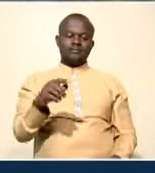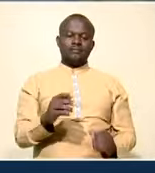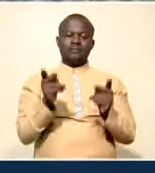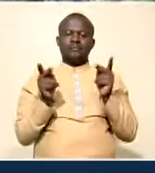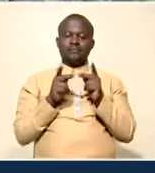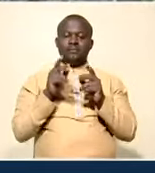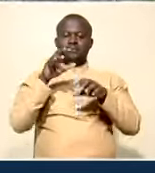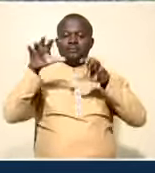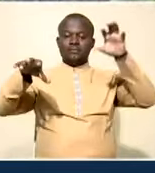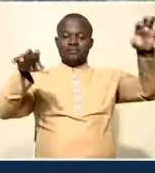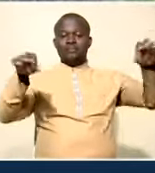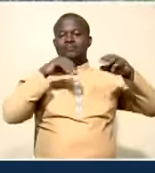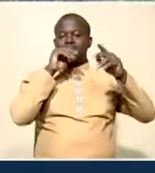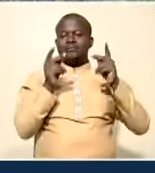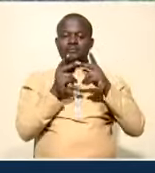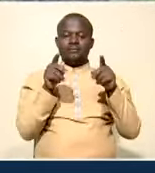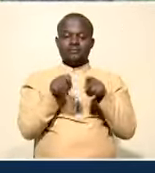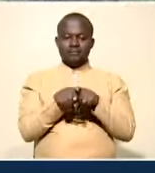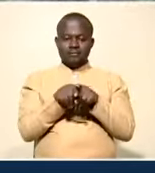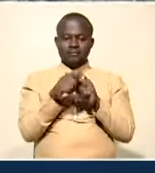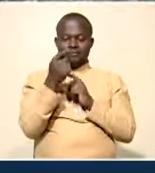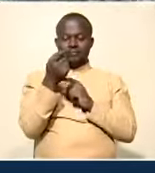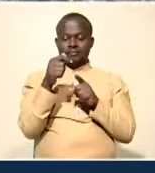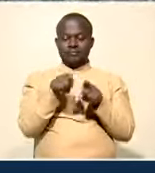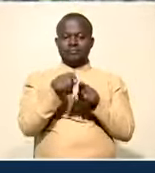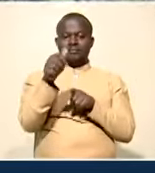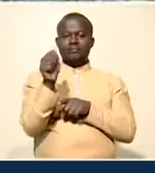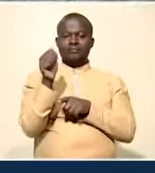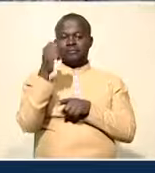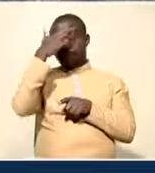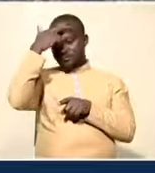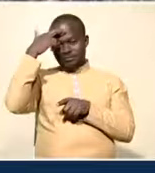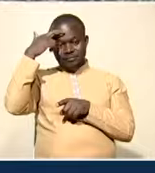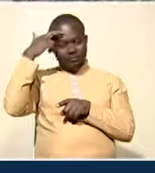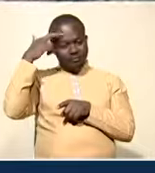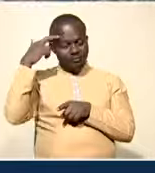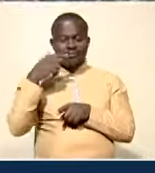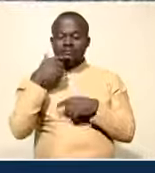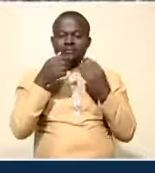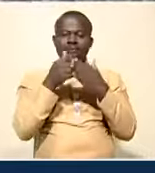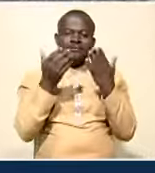kahantu henshi atari ahantu hamwe gatoya kuriye niyo mpamvu mvuga ni